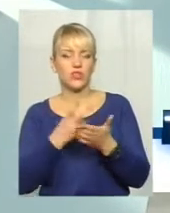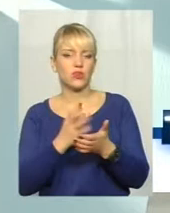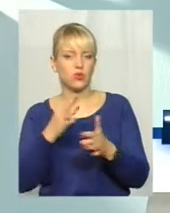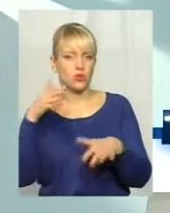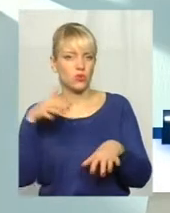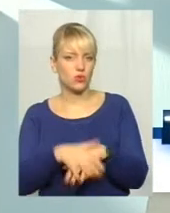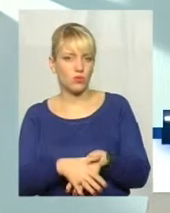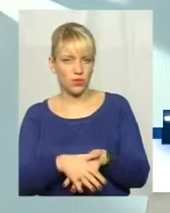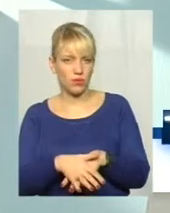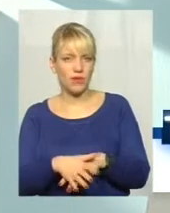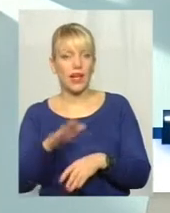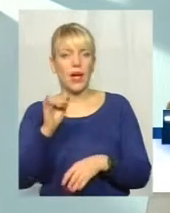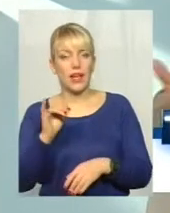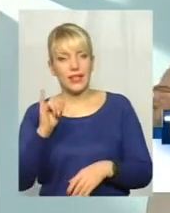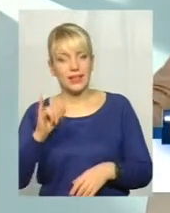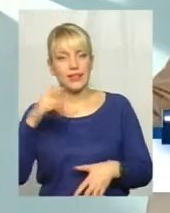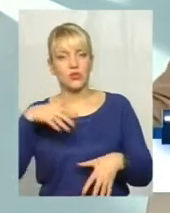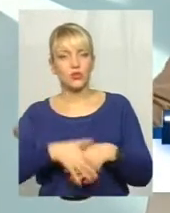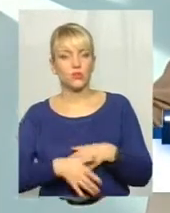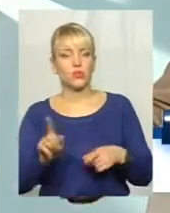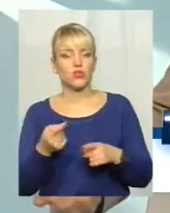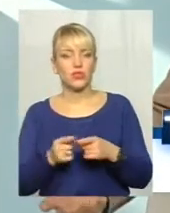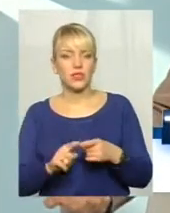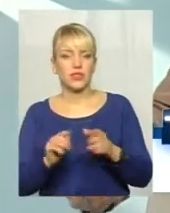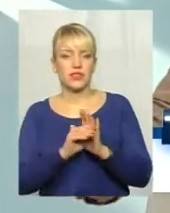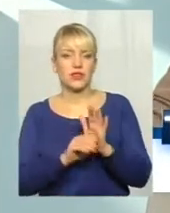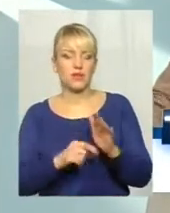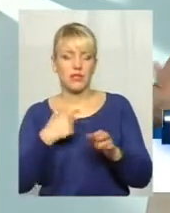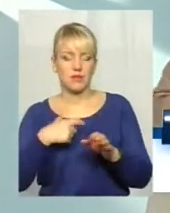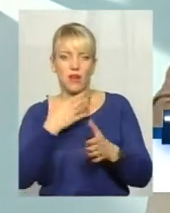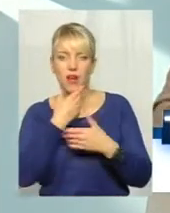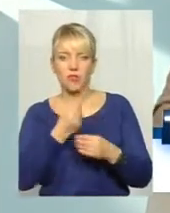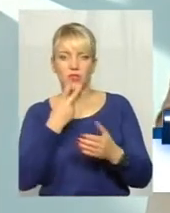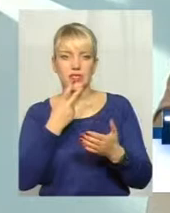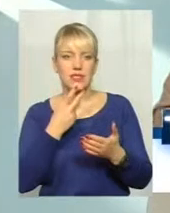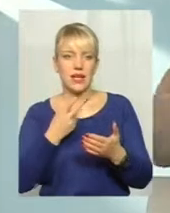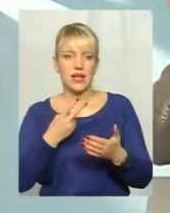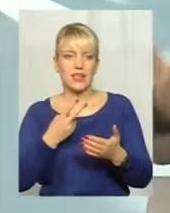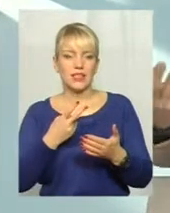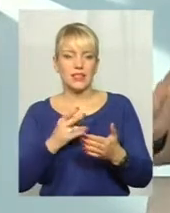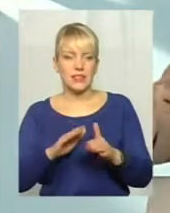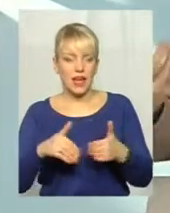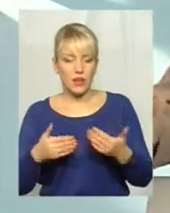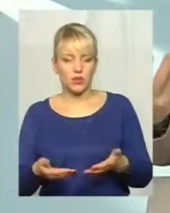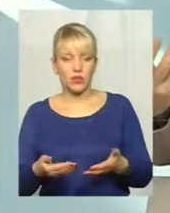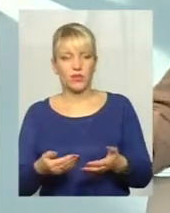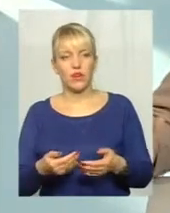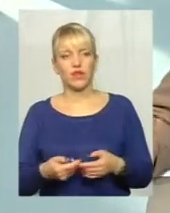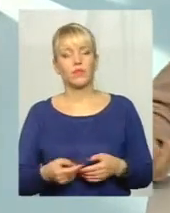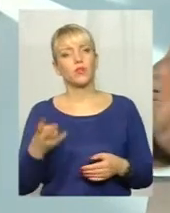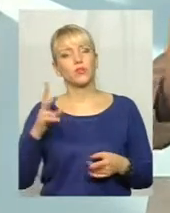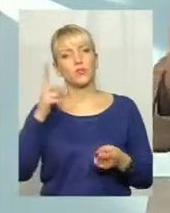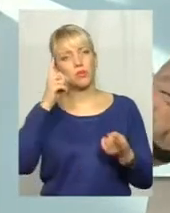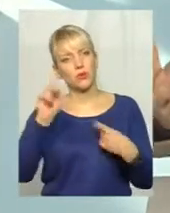зрозуміло. І ну, вже зрозуміло, що ця система гарно себе зарекомендувала. Потрібно щось придумати, але під дуже красивим патріотичним